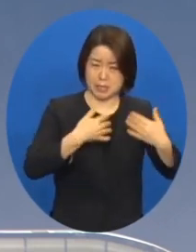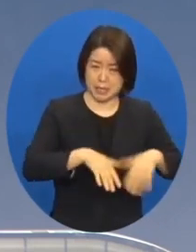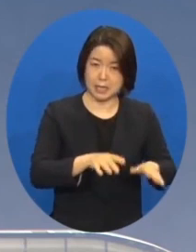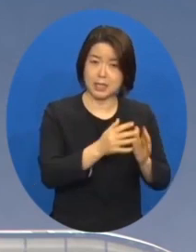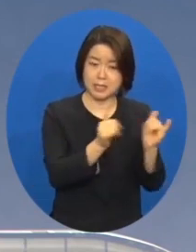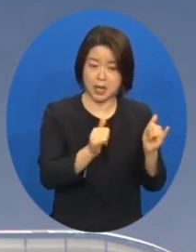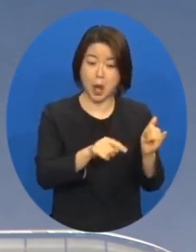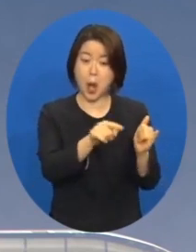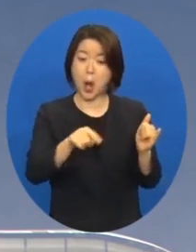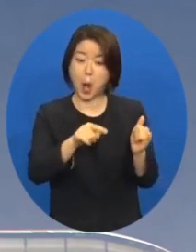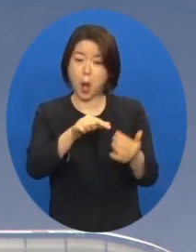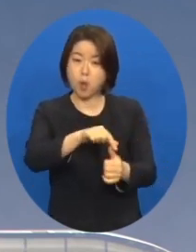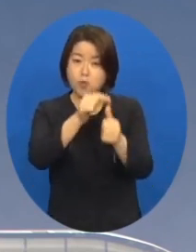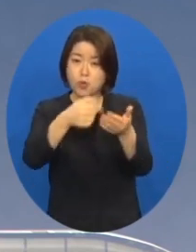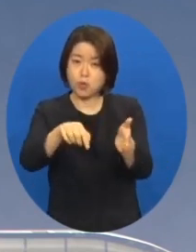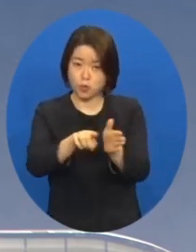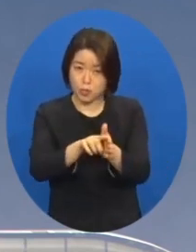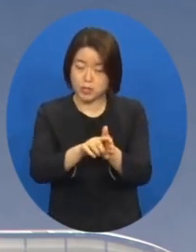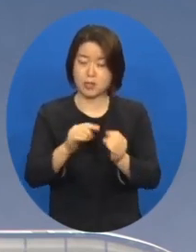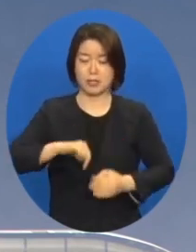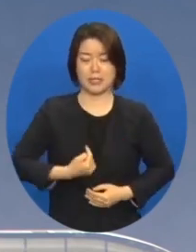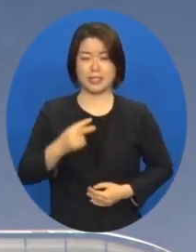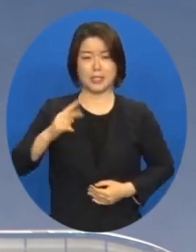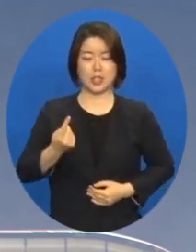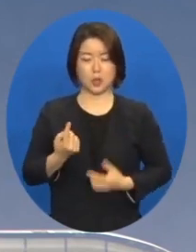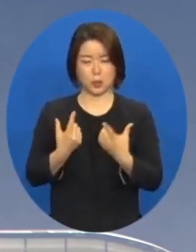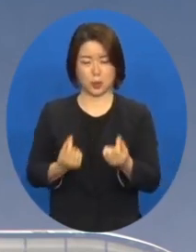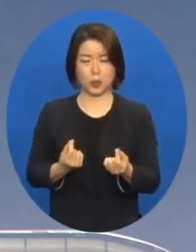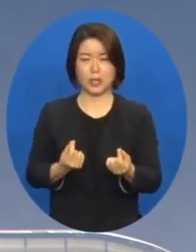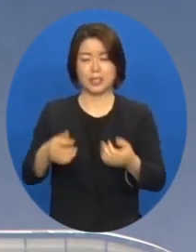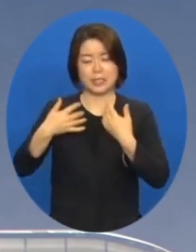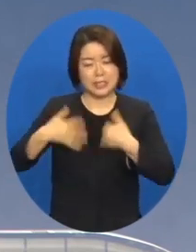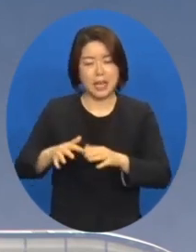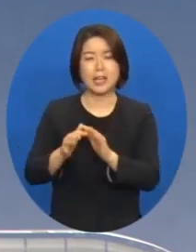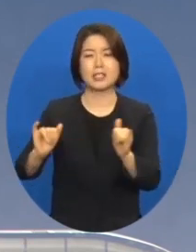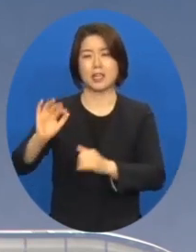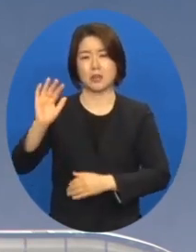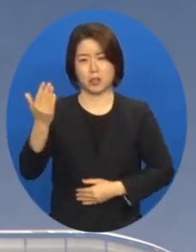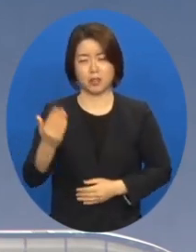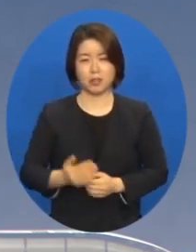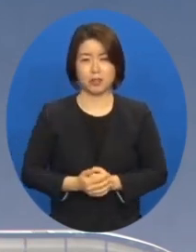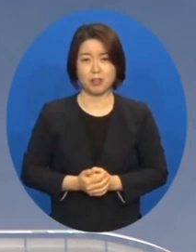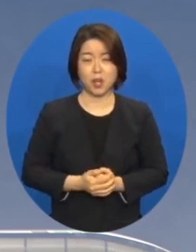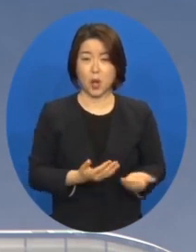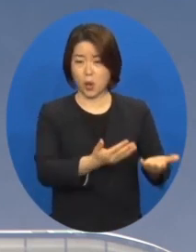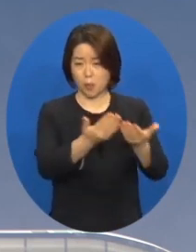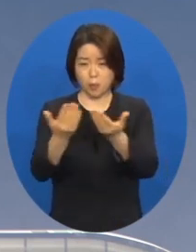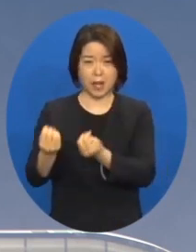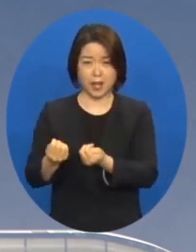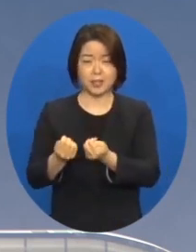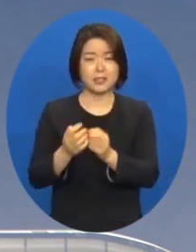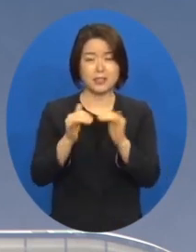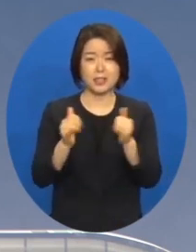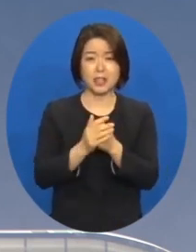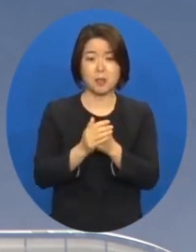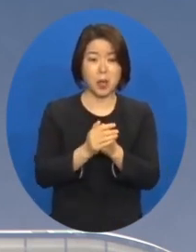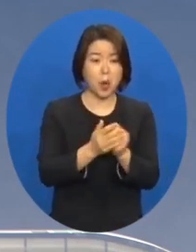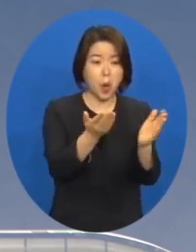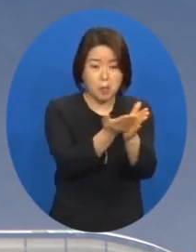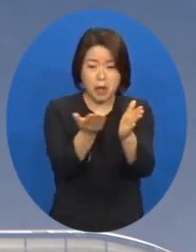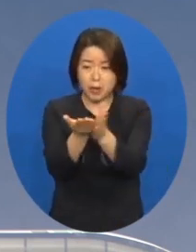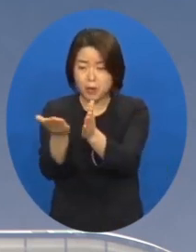그들 중에 누군가를 구원하려고 자기도 약한 사람이 되었다는 겁니다. 그래서 모든 사람에게 그들에게 맞추어